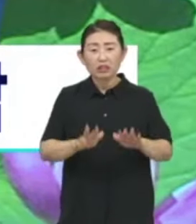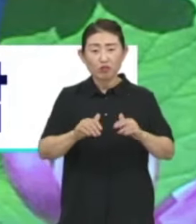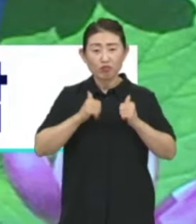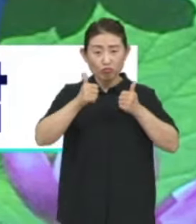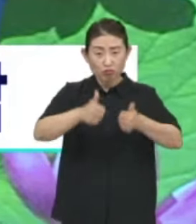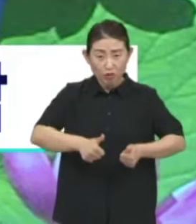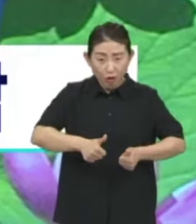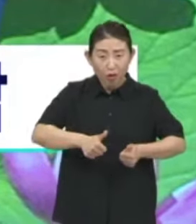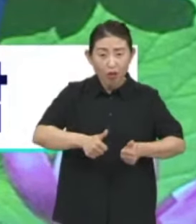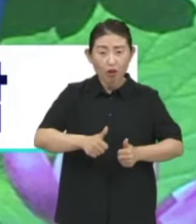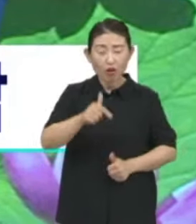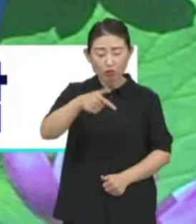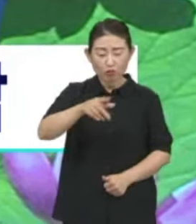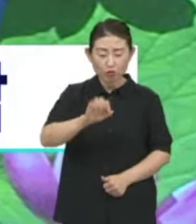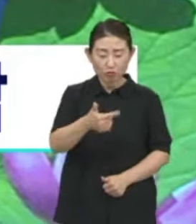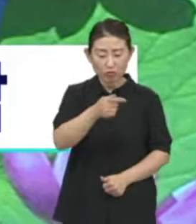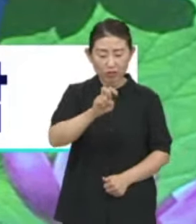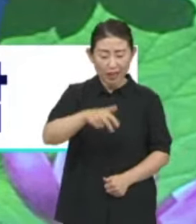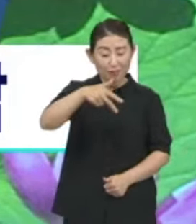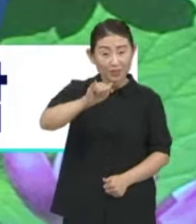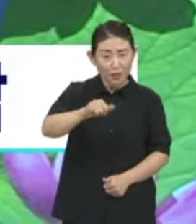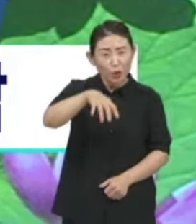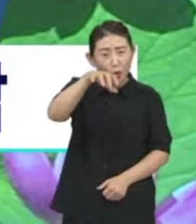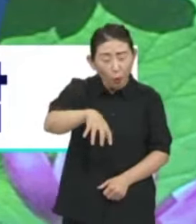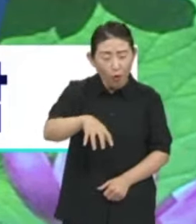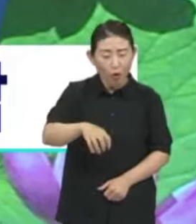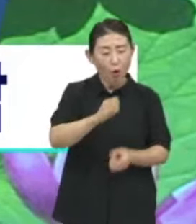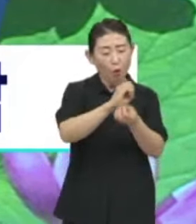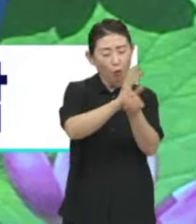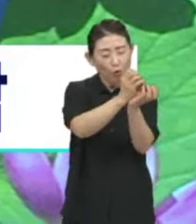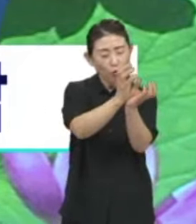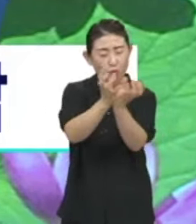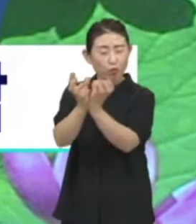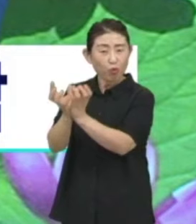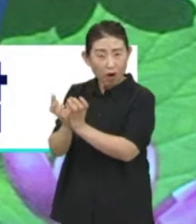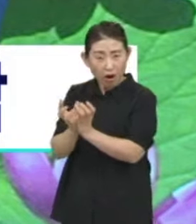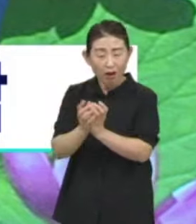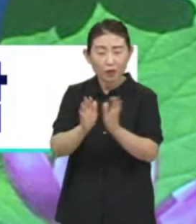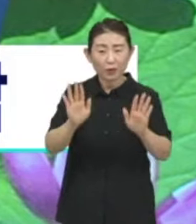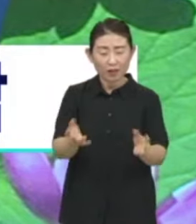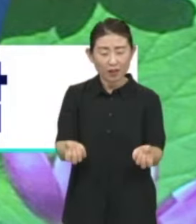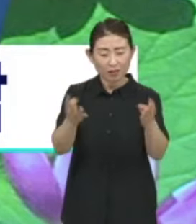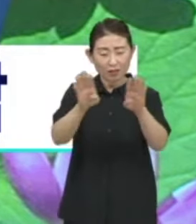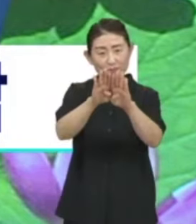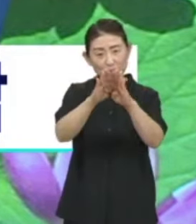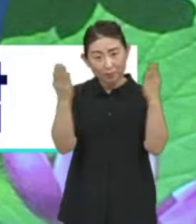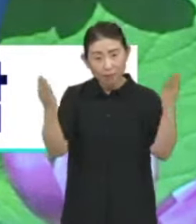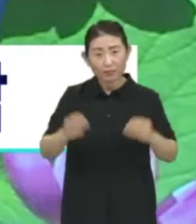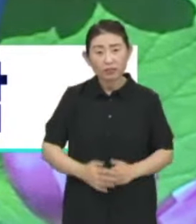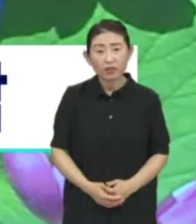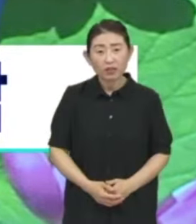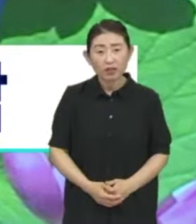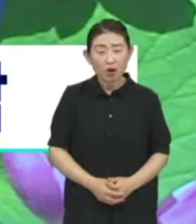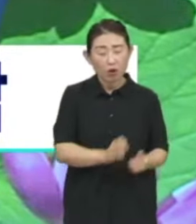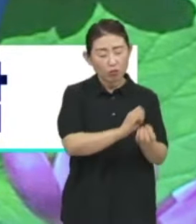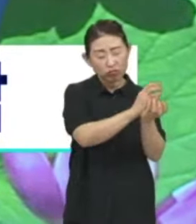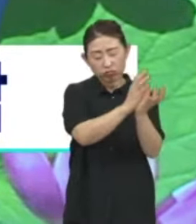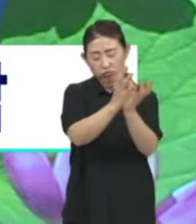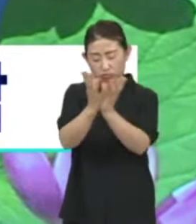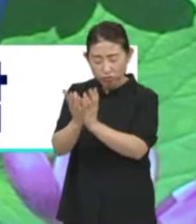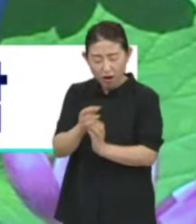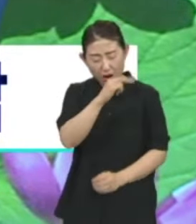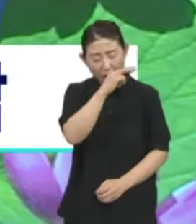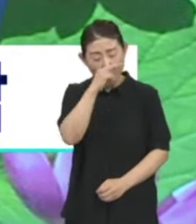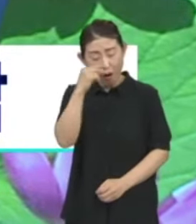천만송이 연꽃정원에서 펼쳐지는 부여 서동 연꽃축제가 부여 국남지에서 화려한 막을 올렸습니다. 천만송이 수려한